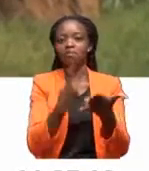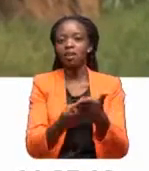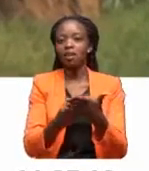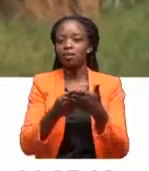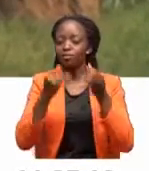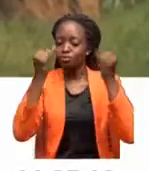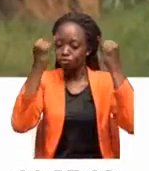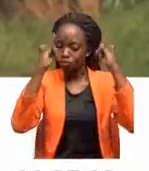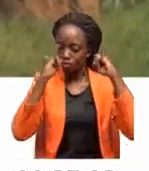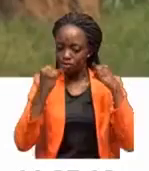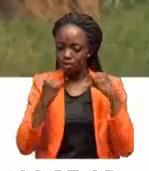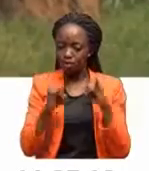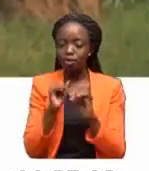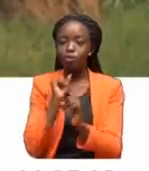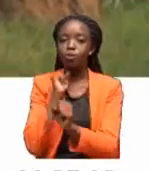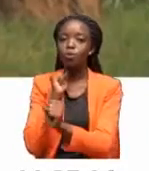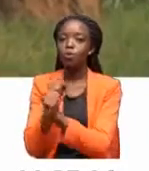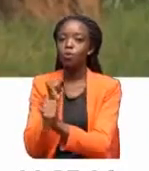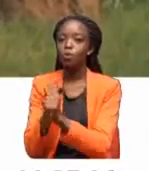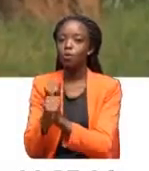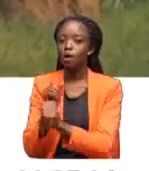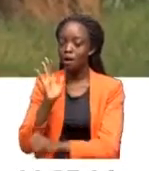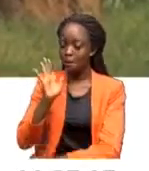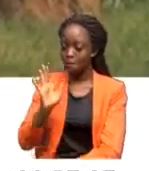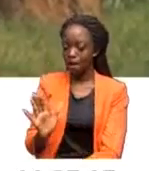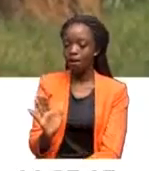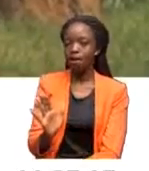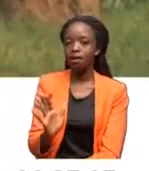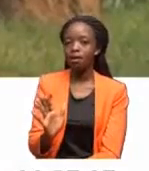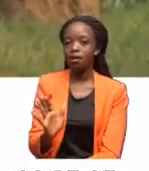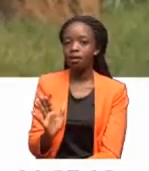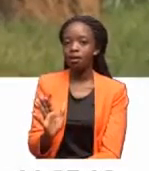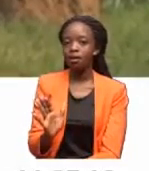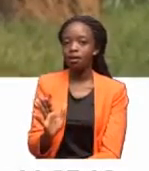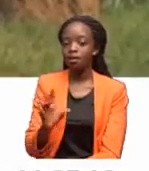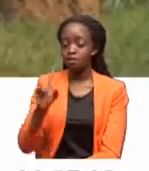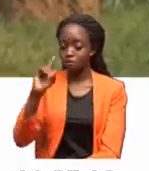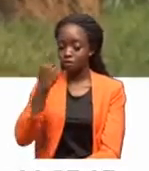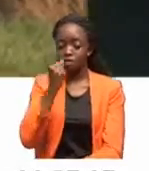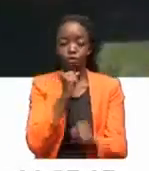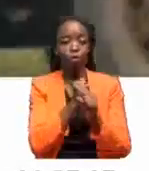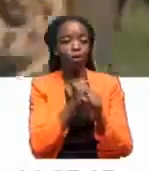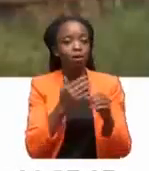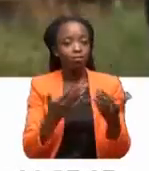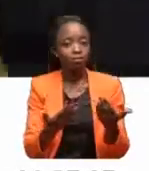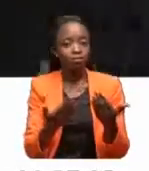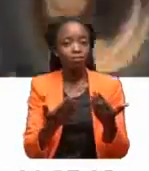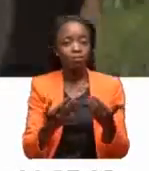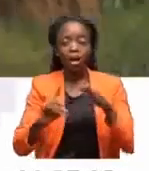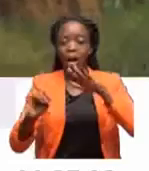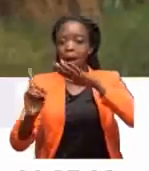kutekeleza kazi yake kama gavana wa Trans Nzoia. Ya kwanza kabisa, mawaziri,